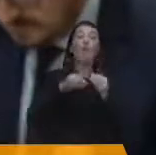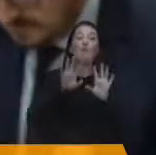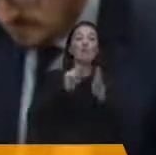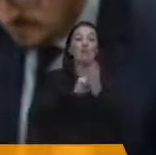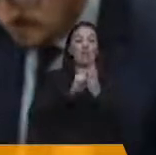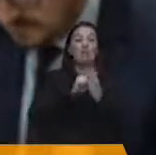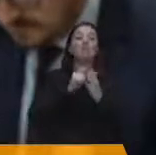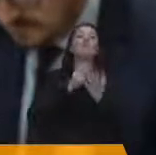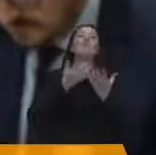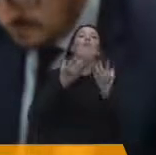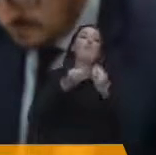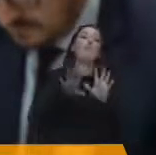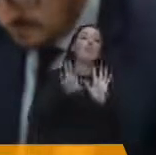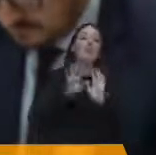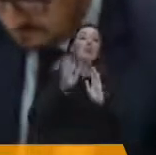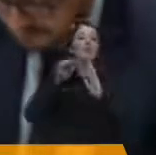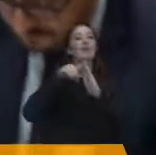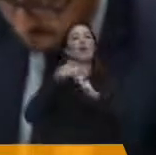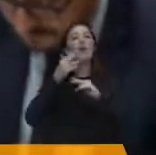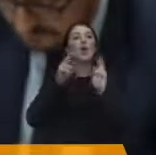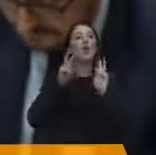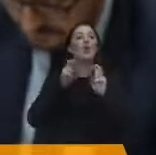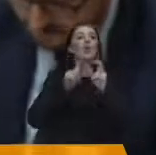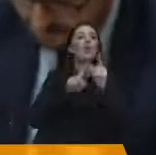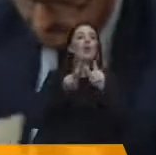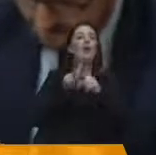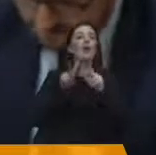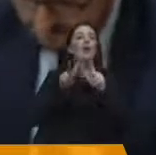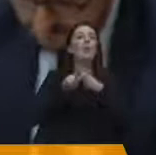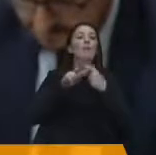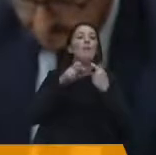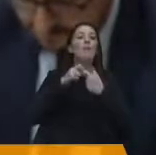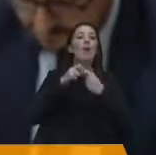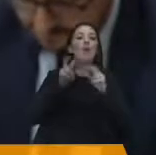olumsuz oldu. Diğer bir konu, imar konusu.